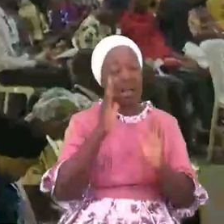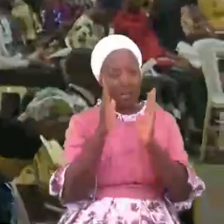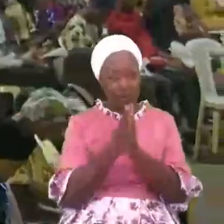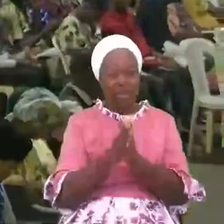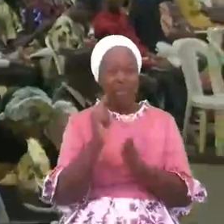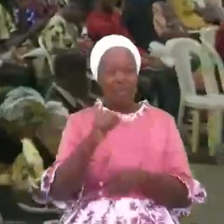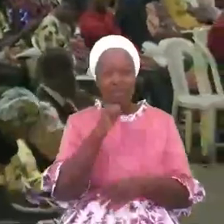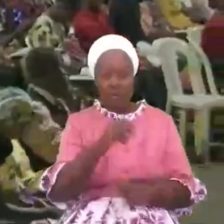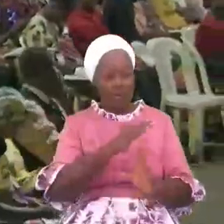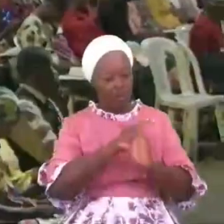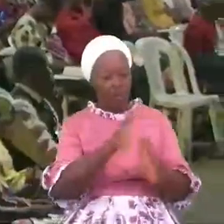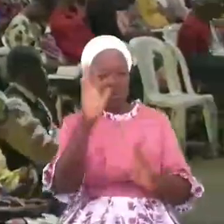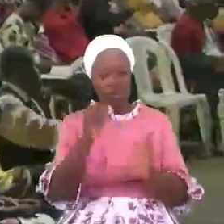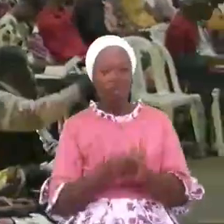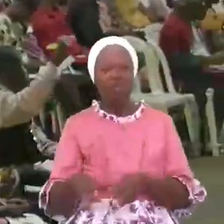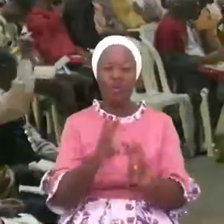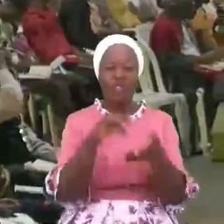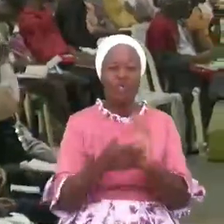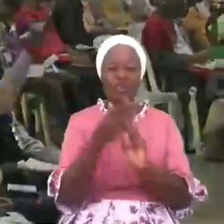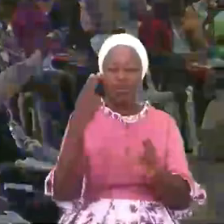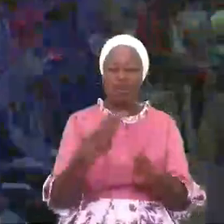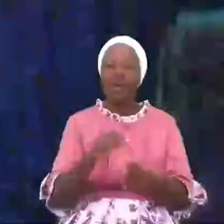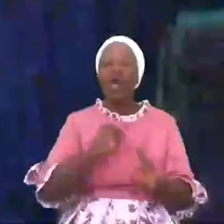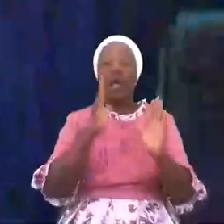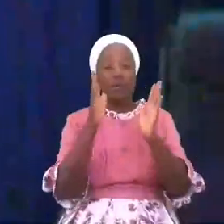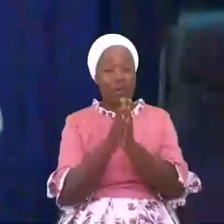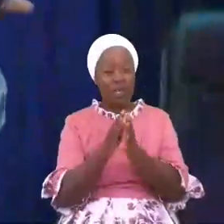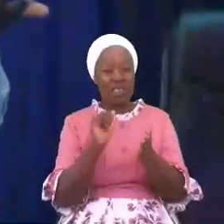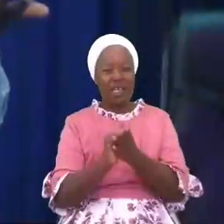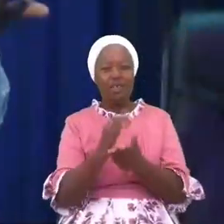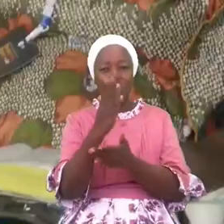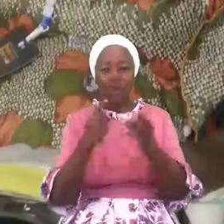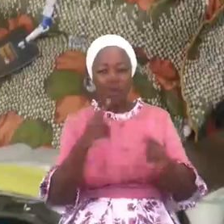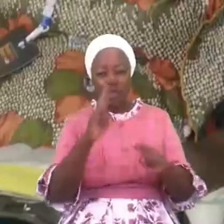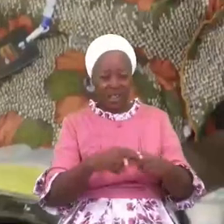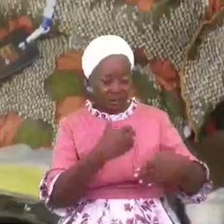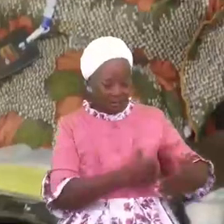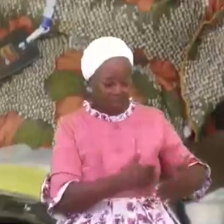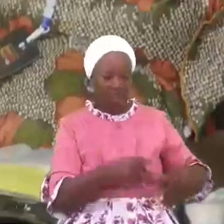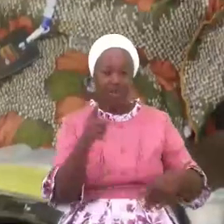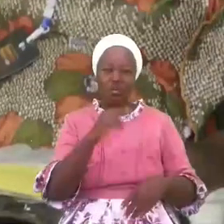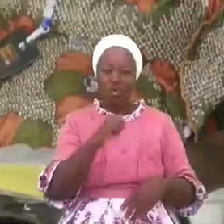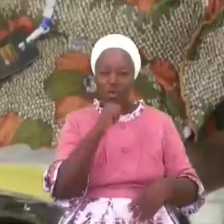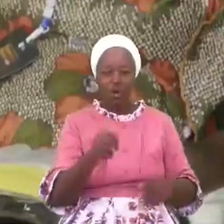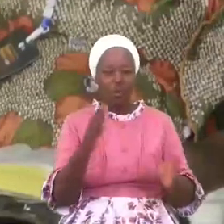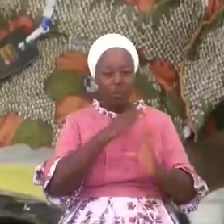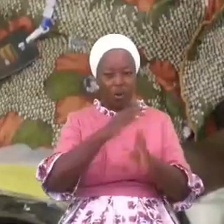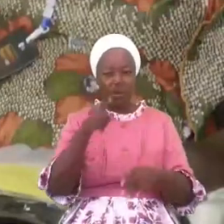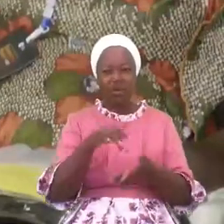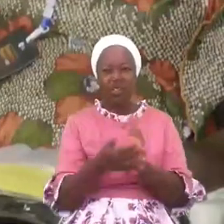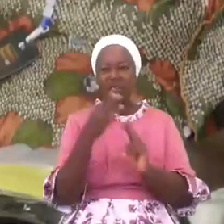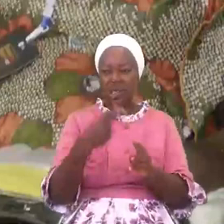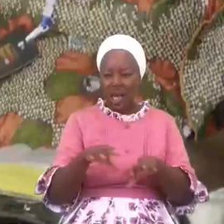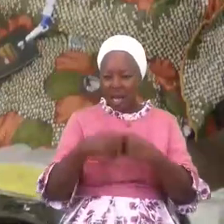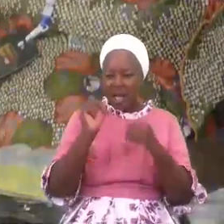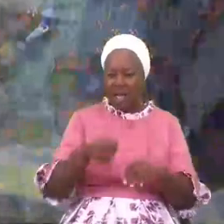que tu ne bloques pas ton chemin. Je prie que quelqu'un qui est assis à côté de toi ne bloque pas ton chemin. Comment est-ce qu'il